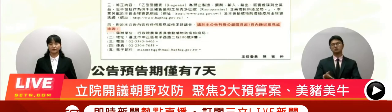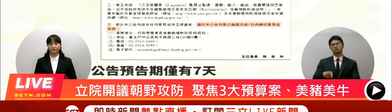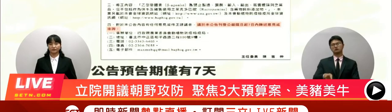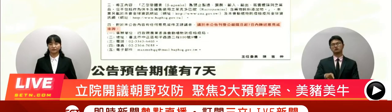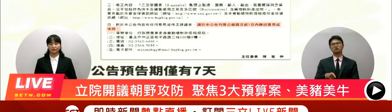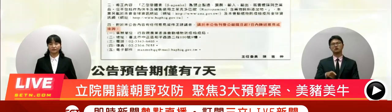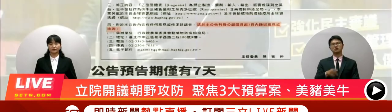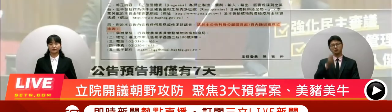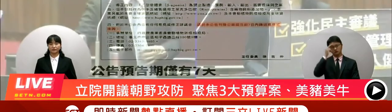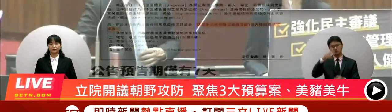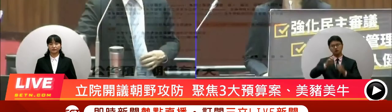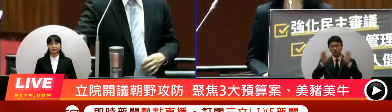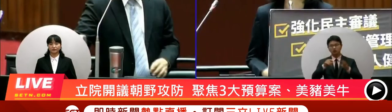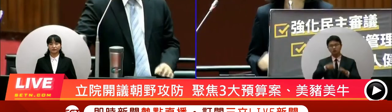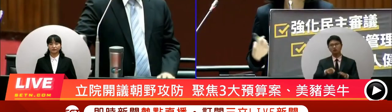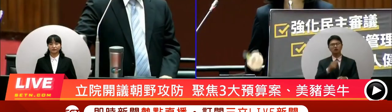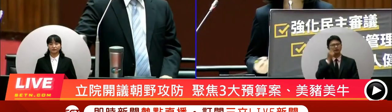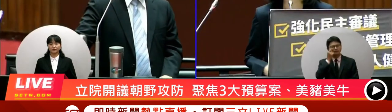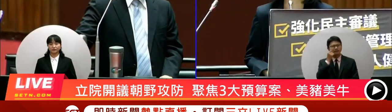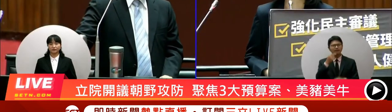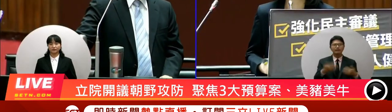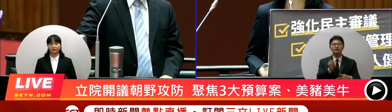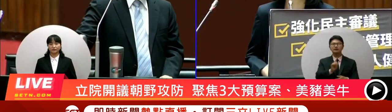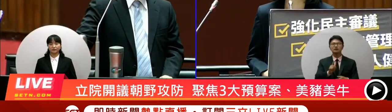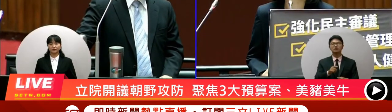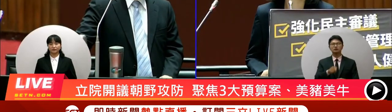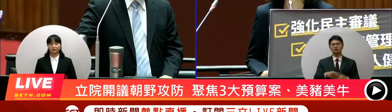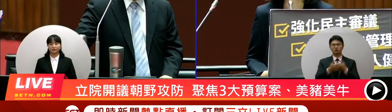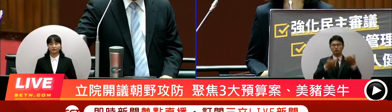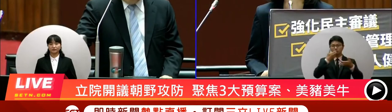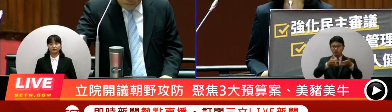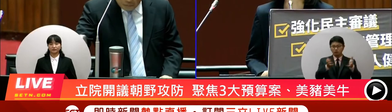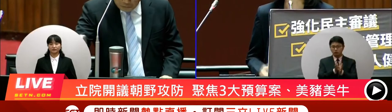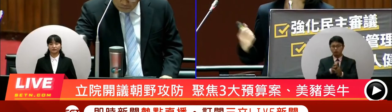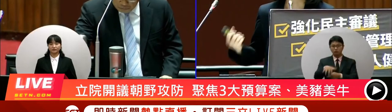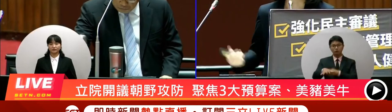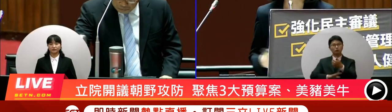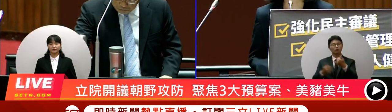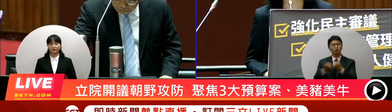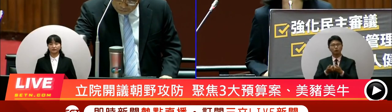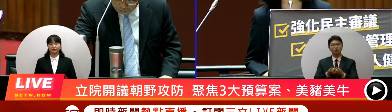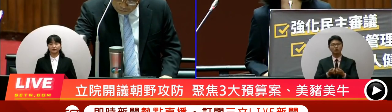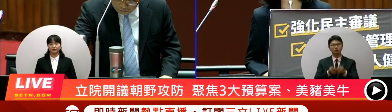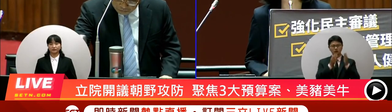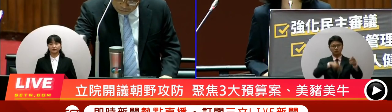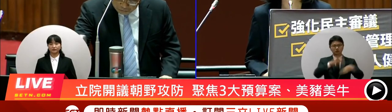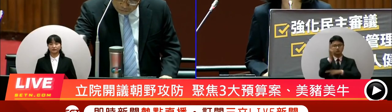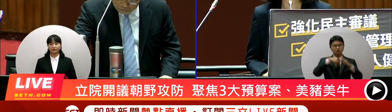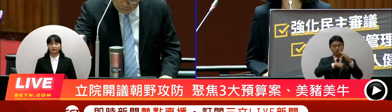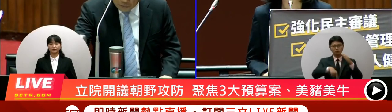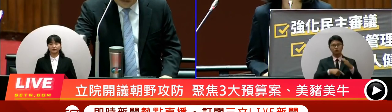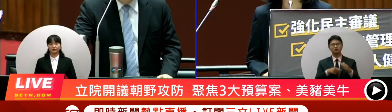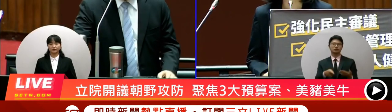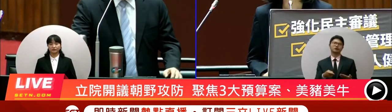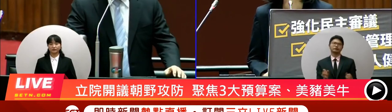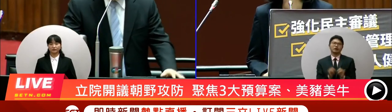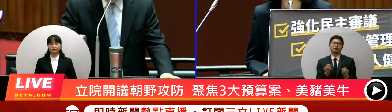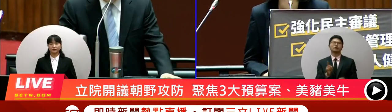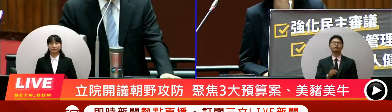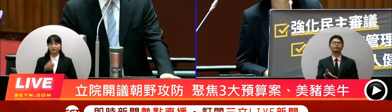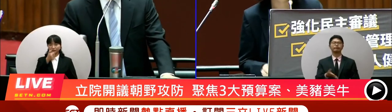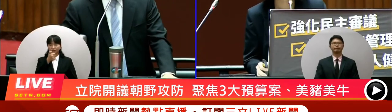原因是什么？困难是什么？为什么我们让这样子卫福部以及农委会的公告都这样直接打脸行政院的函释？ 啊，